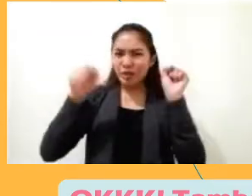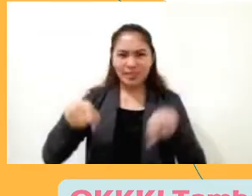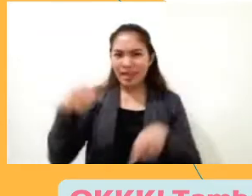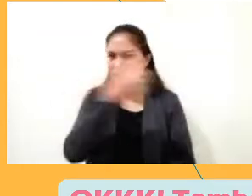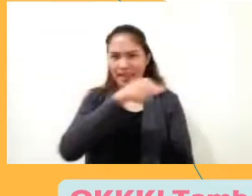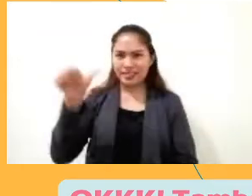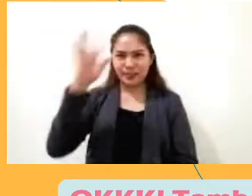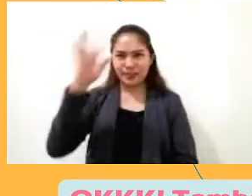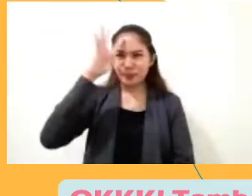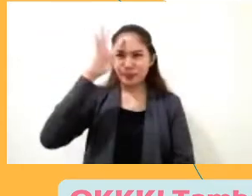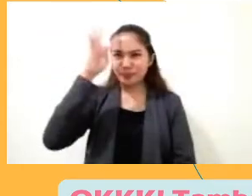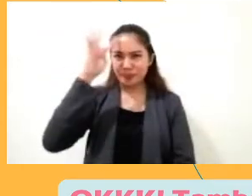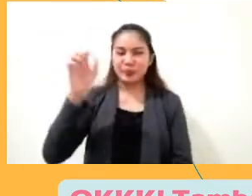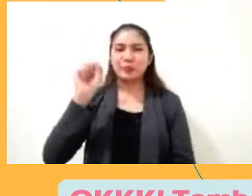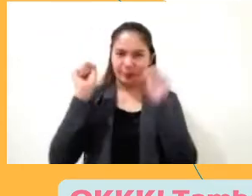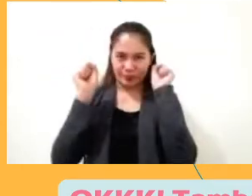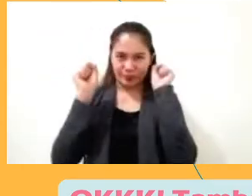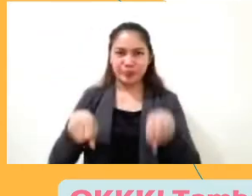gawin natin, no?